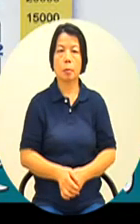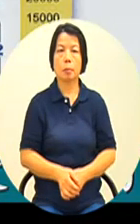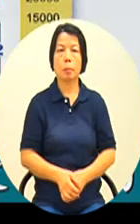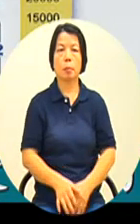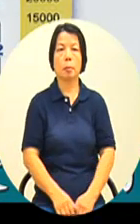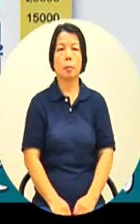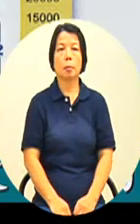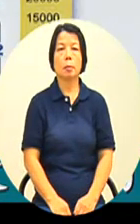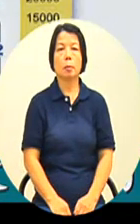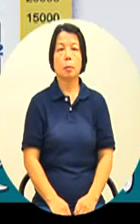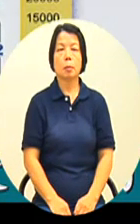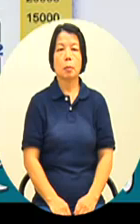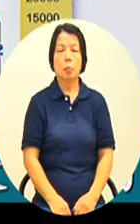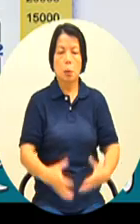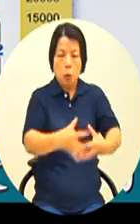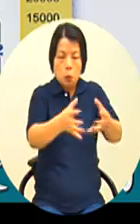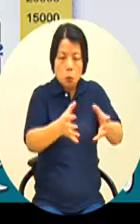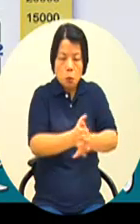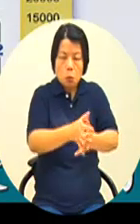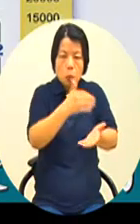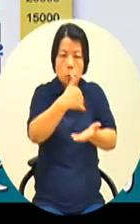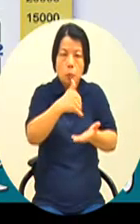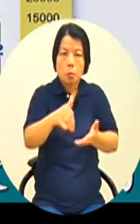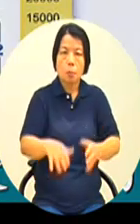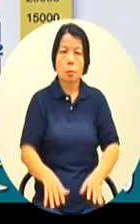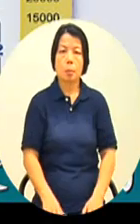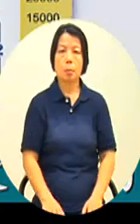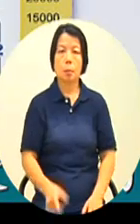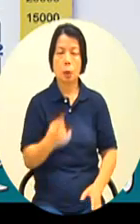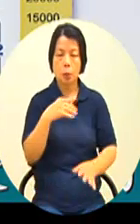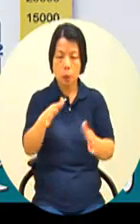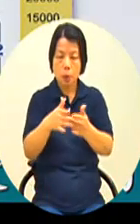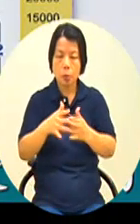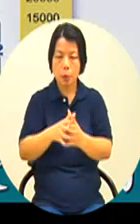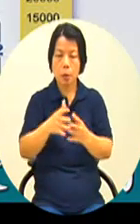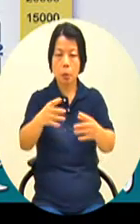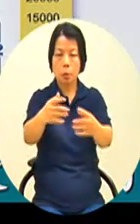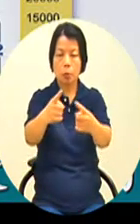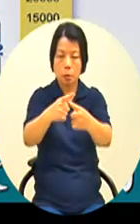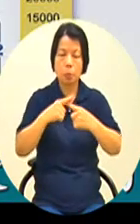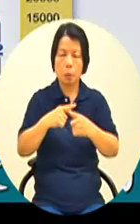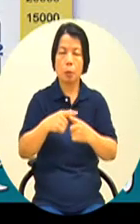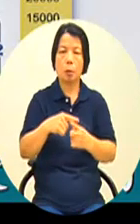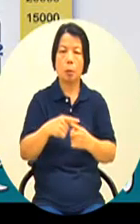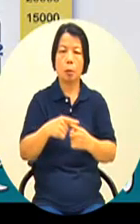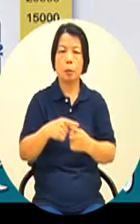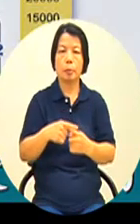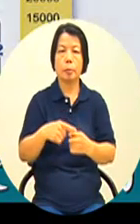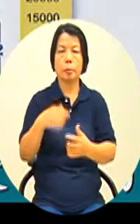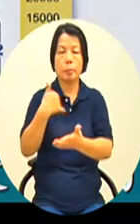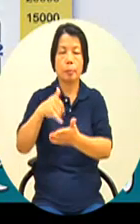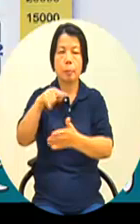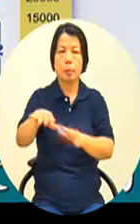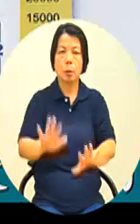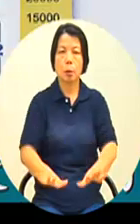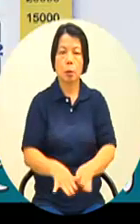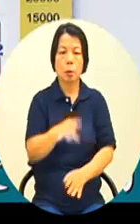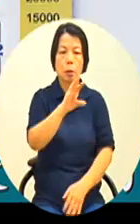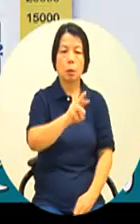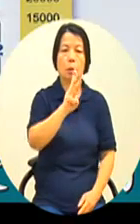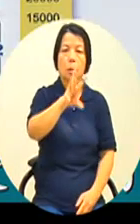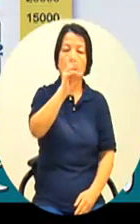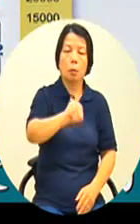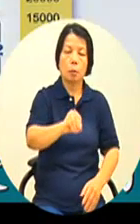这个是团数哦，啊这个是参观人数，你看30000几安尼一直降，啊，这么存你